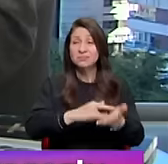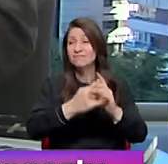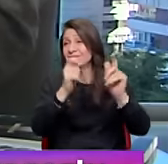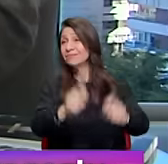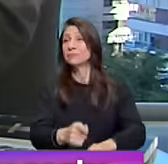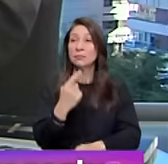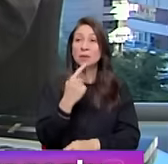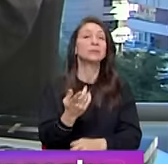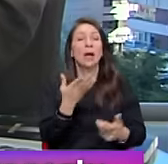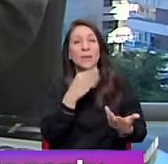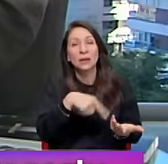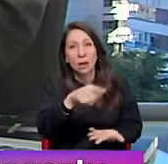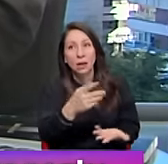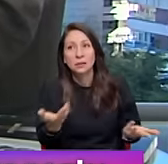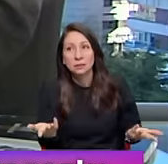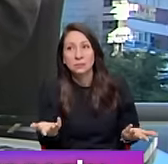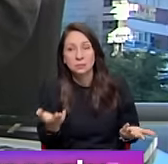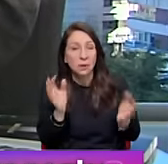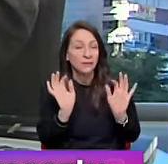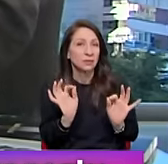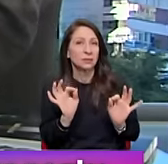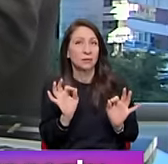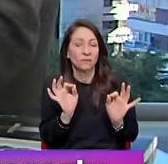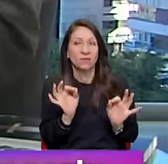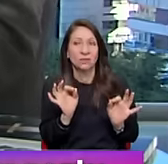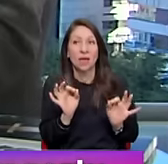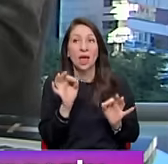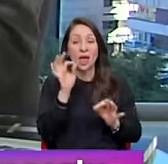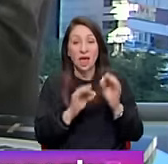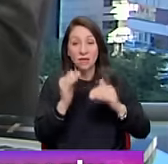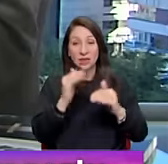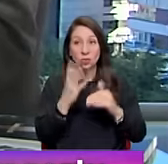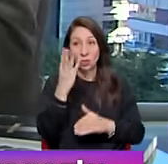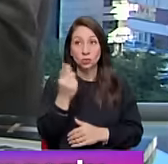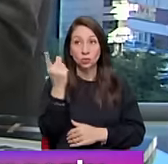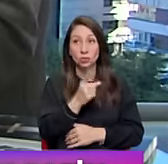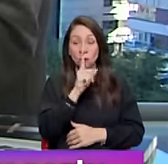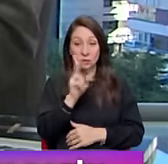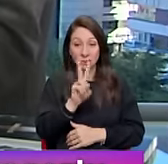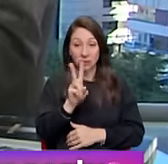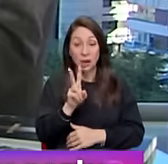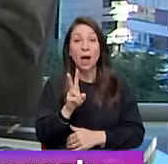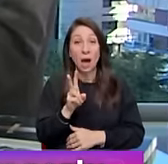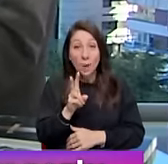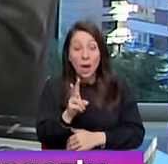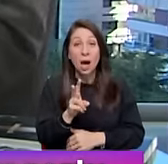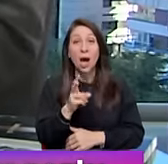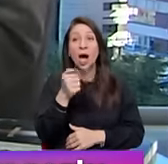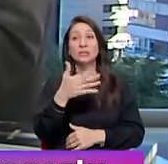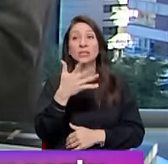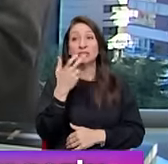bakalım denilmiş tabii, tabii, emekliye. Tabii. Değil mi? Tabii. Yani enflasyon olmuş %120 ama 65